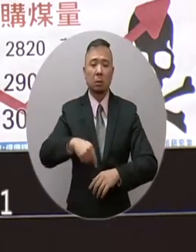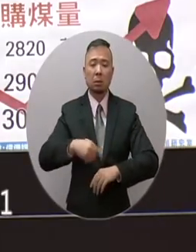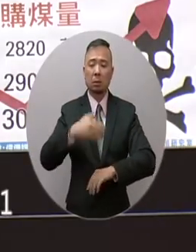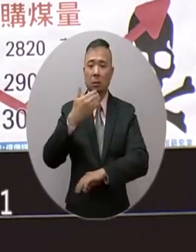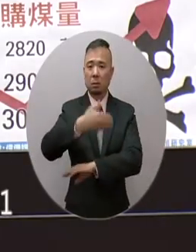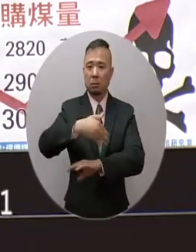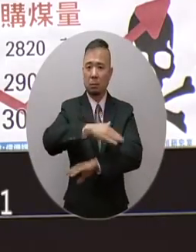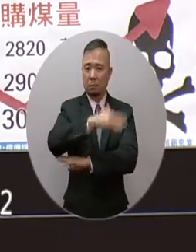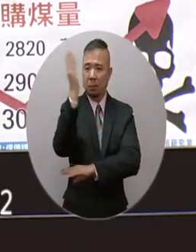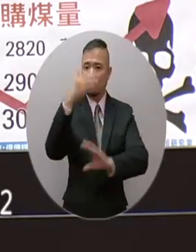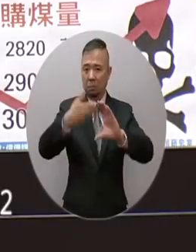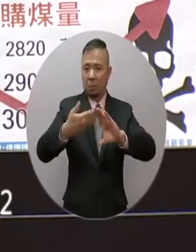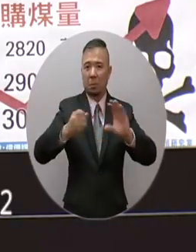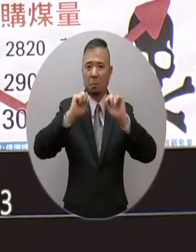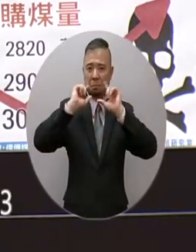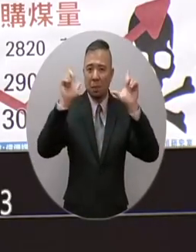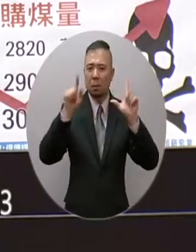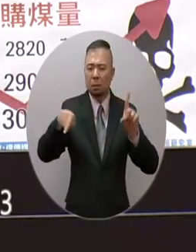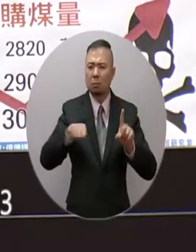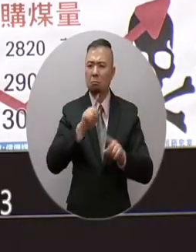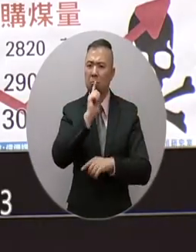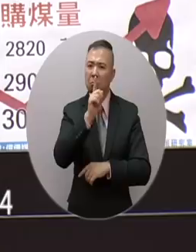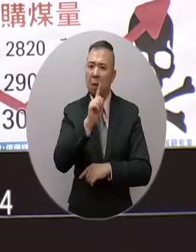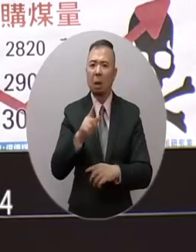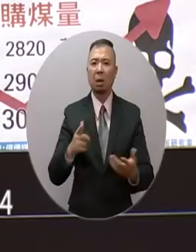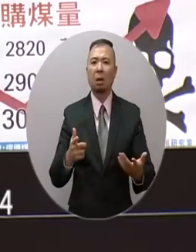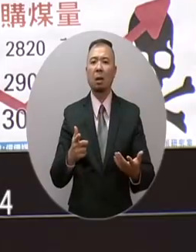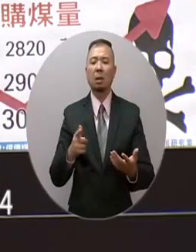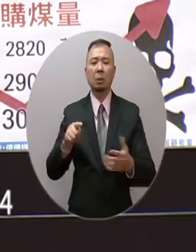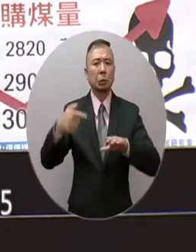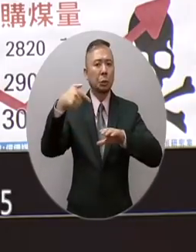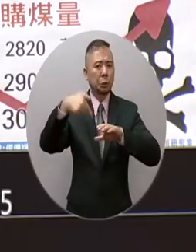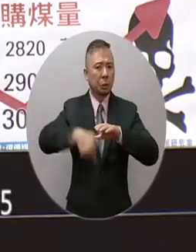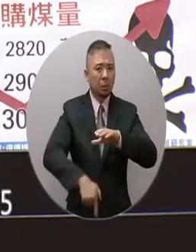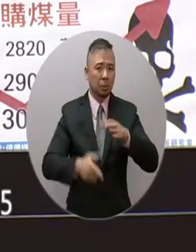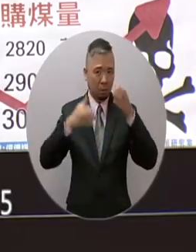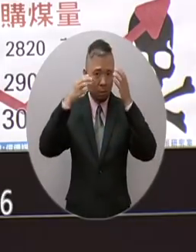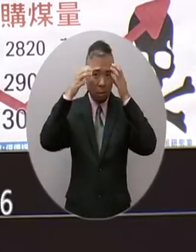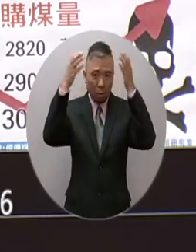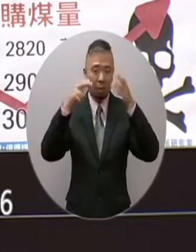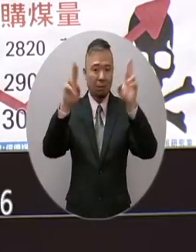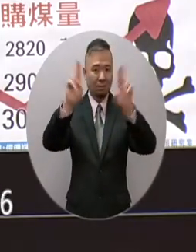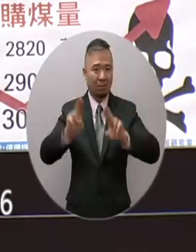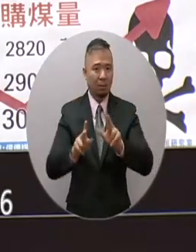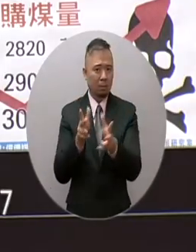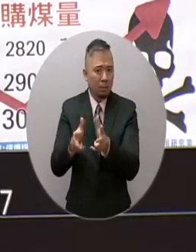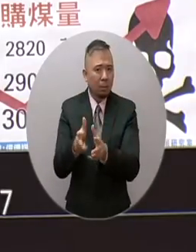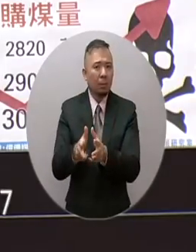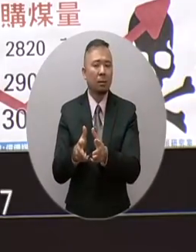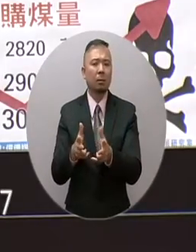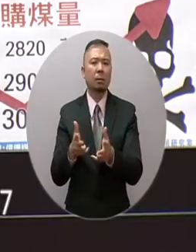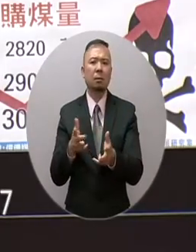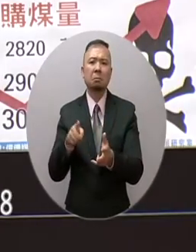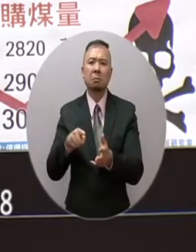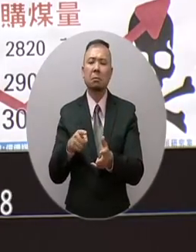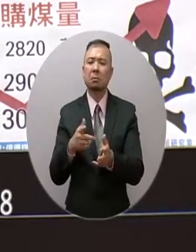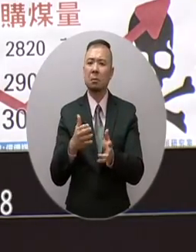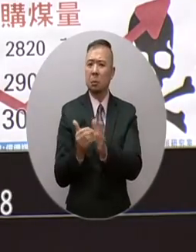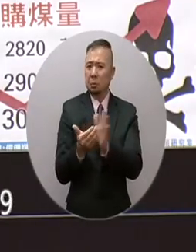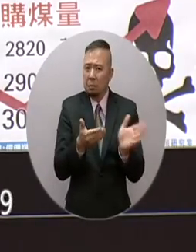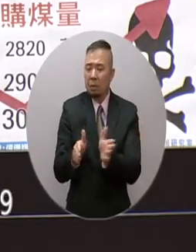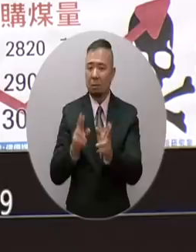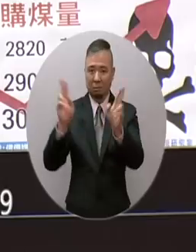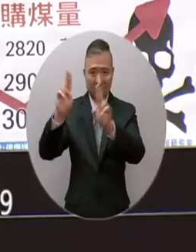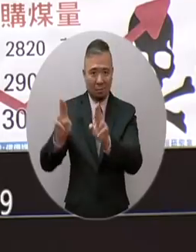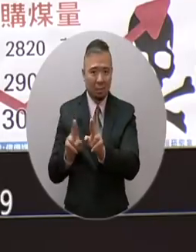不是真的需要为了一个这个生态电厂只能够这个在所谓的备载容量上面增